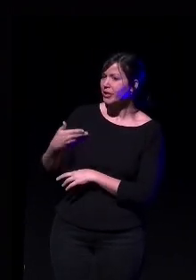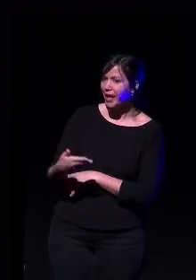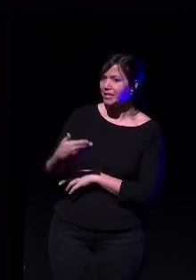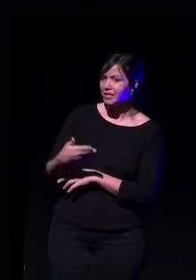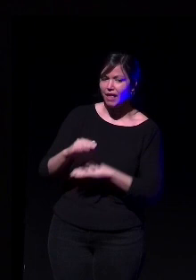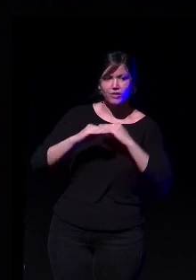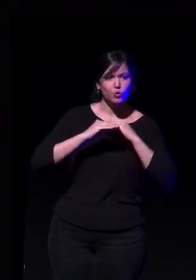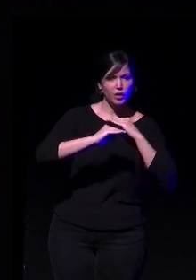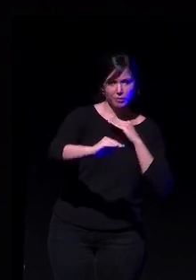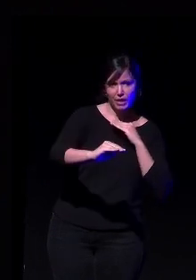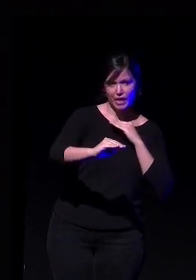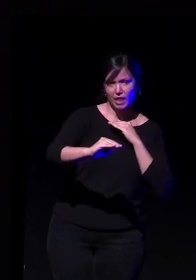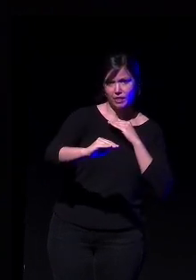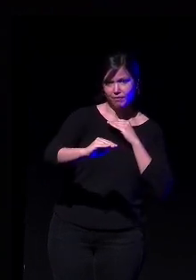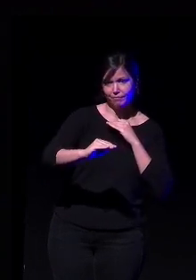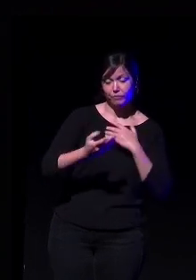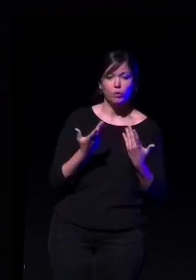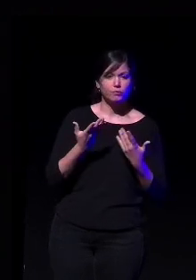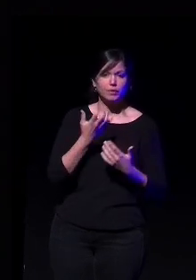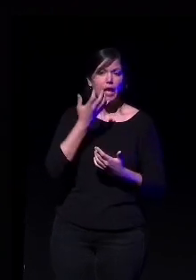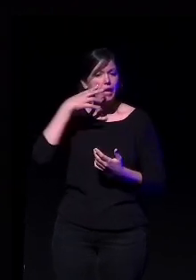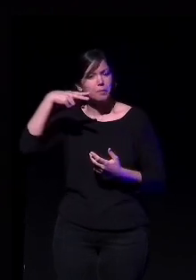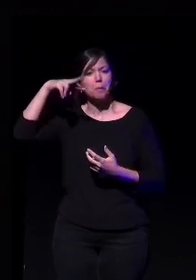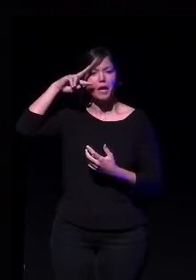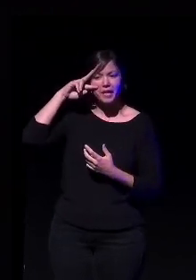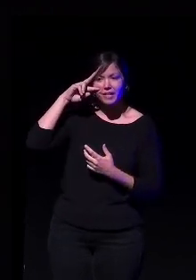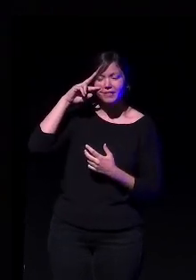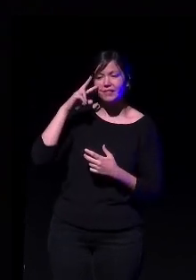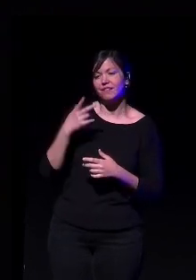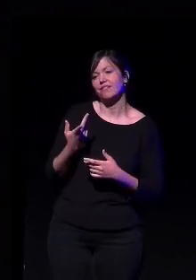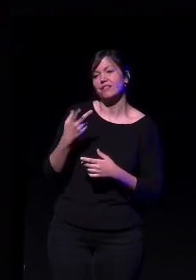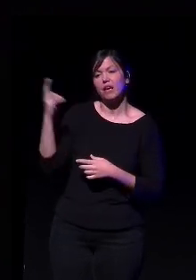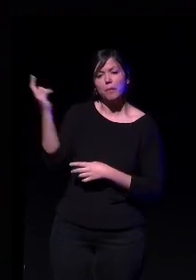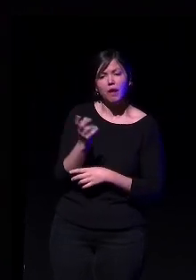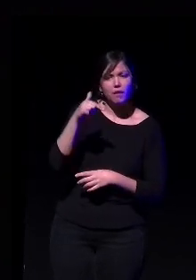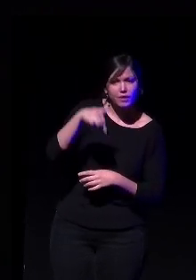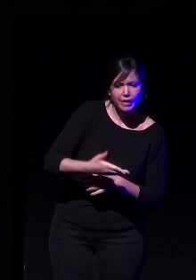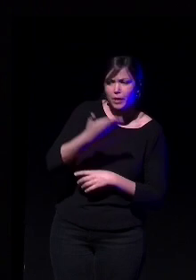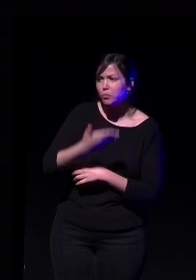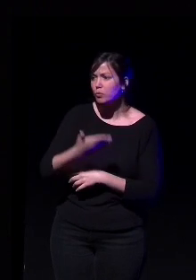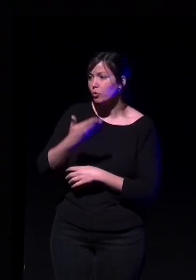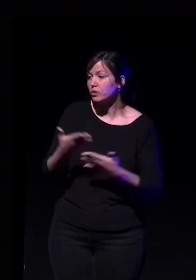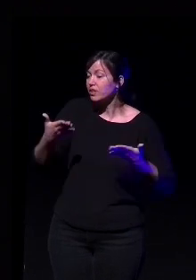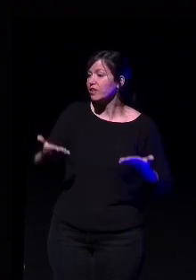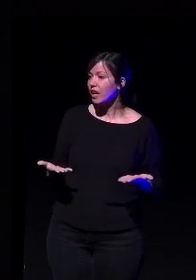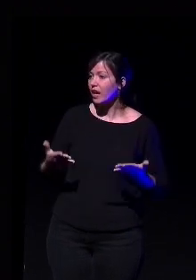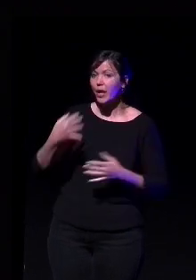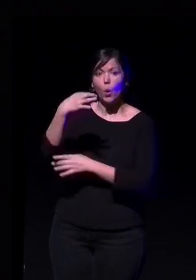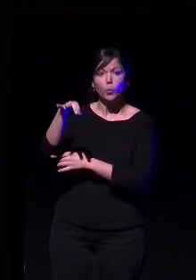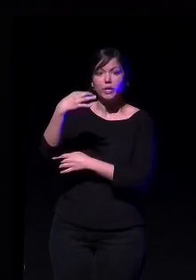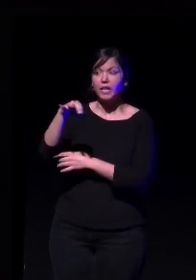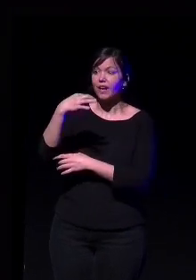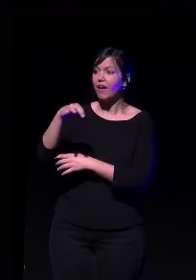la sostenibilitat dins les experiències dels nostres visitants, un aspecte que és tan tremendament important avui en dia, no